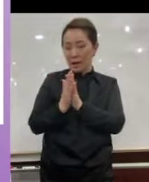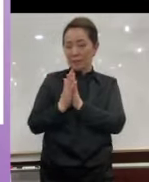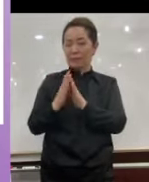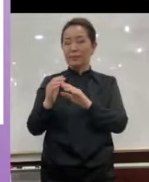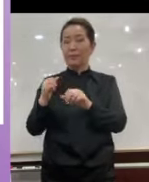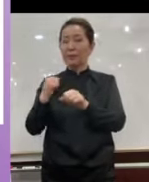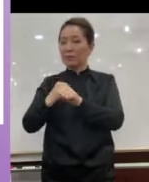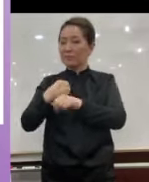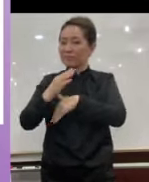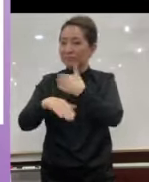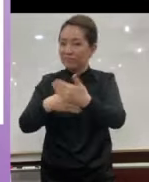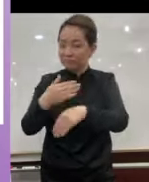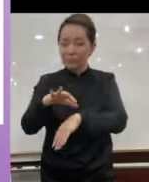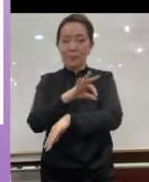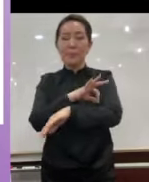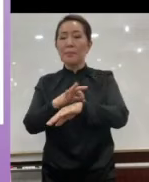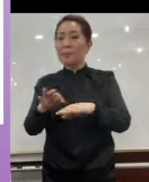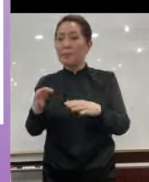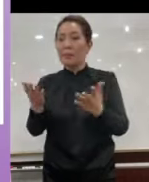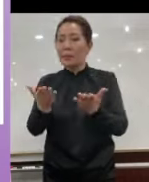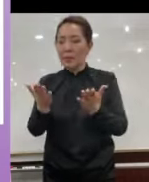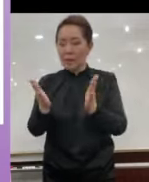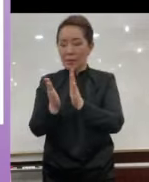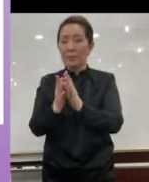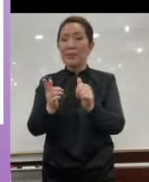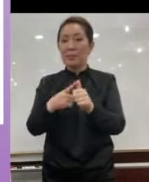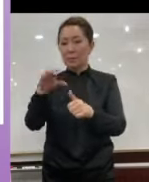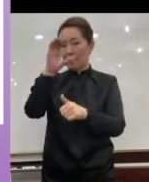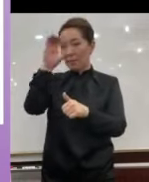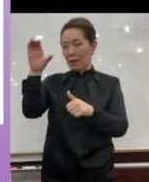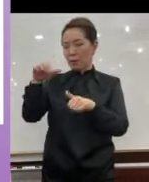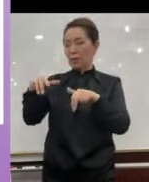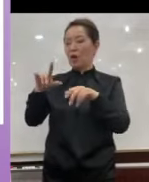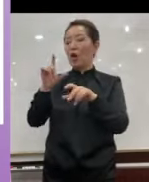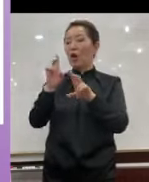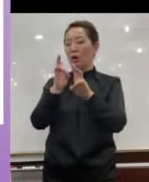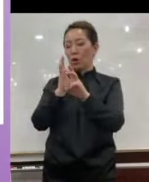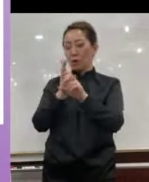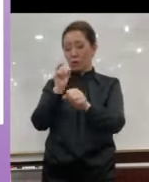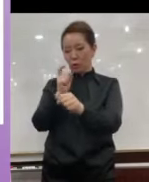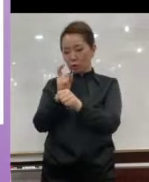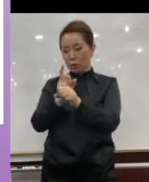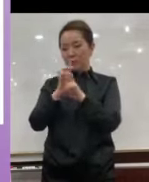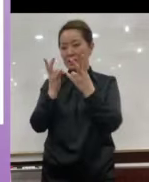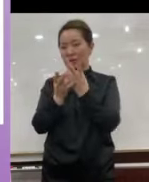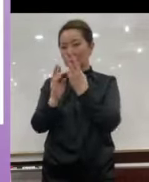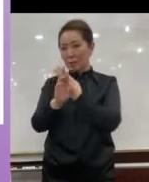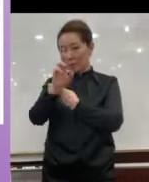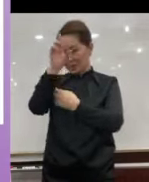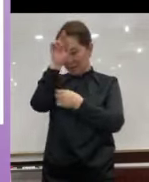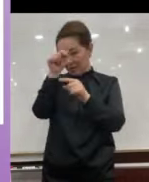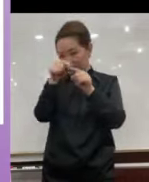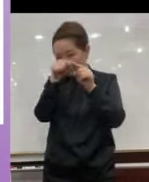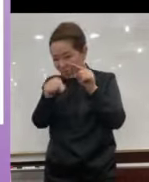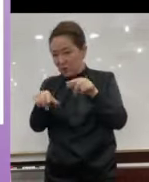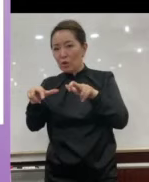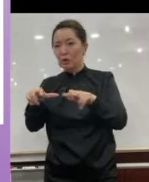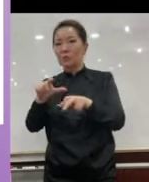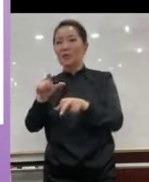маань болохоор хөдөлмөр нэмийн хамгааллын яамны хөгжлийн бэхжилтэд иргэдийн хөгжлийн хилтэс боллон энд